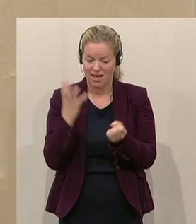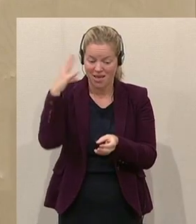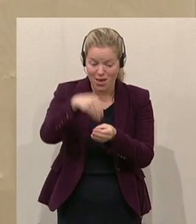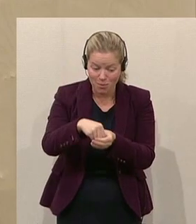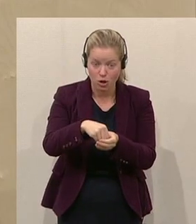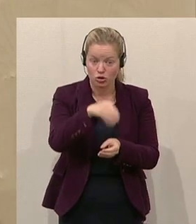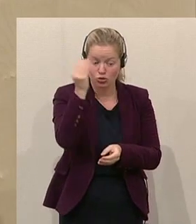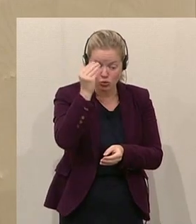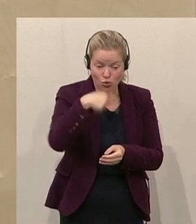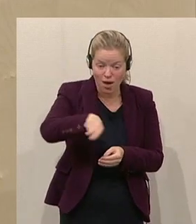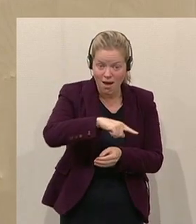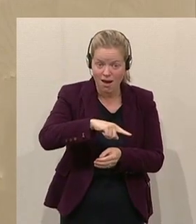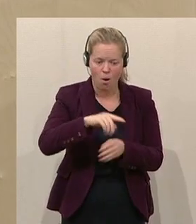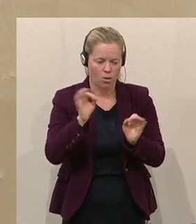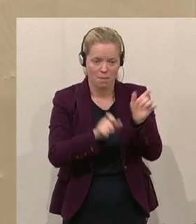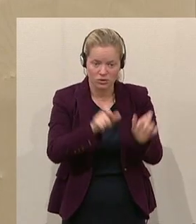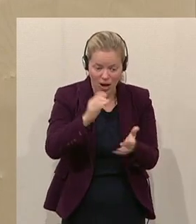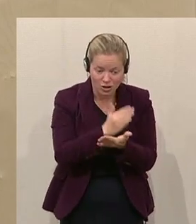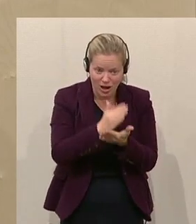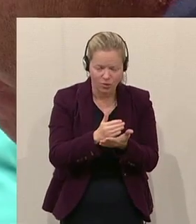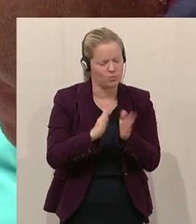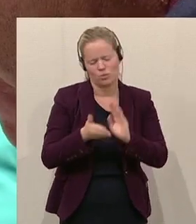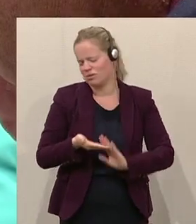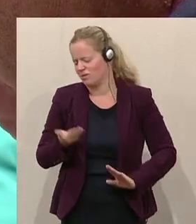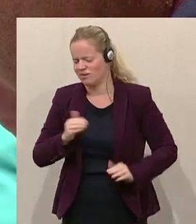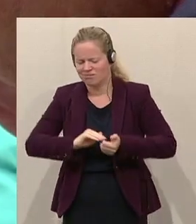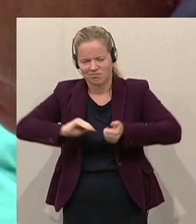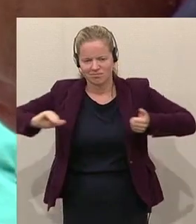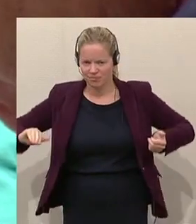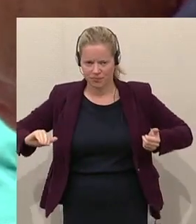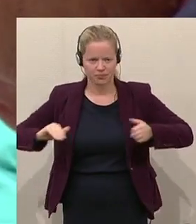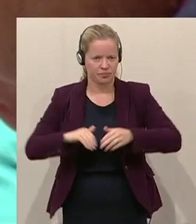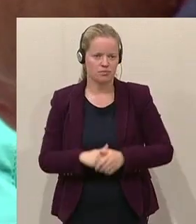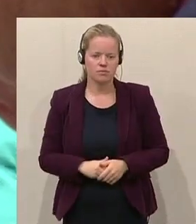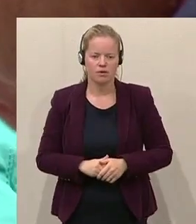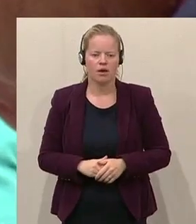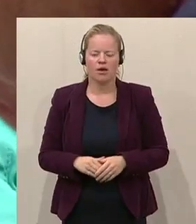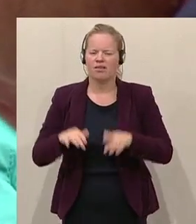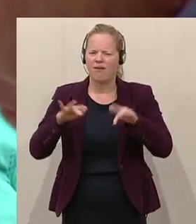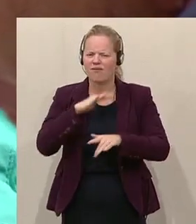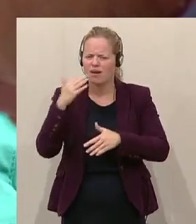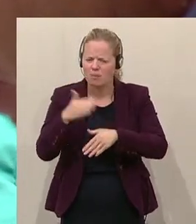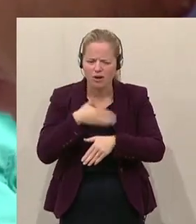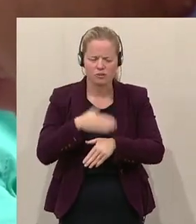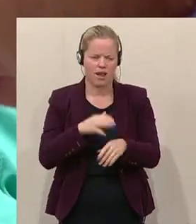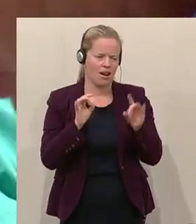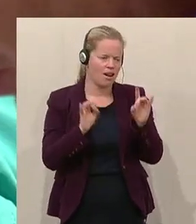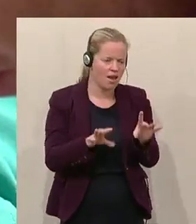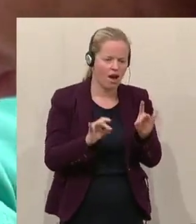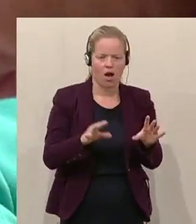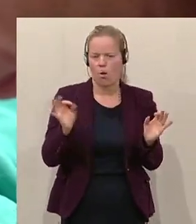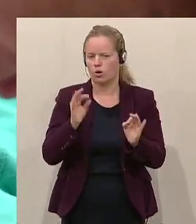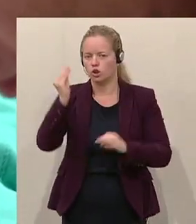Personellen herausbekommen müssen, aber natürlich auch was die Indoktrinierung betrifft. Es gibt da zig Beispiele von Lehrern, beziehungsweise